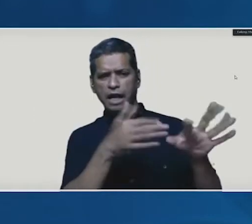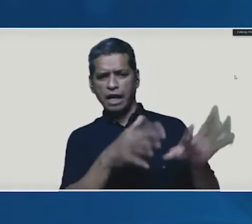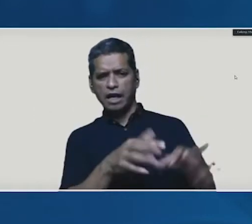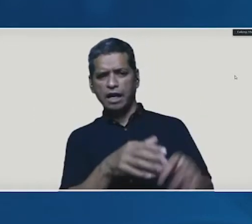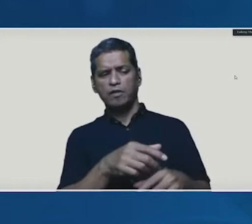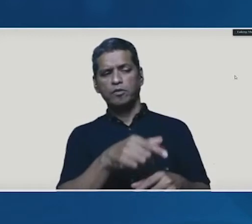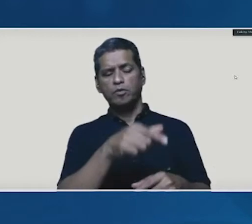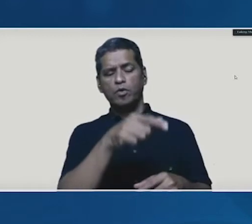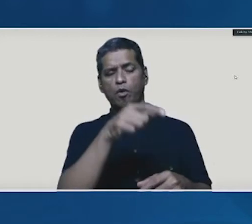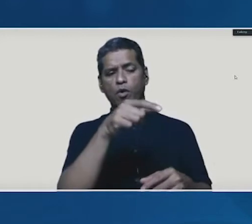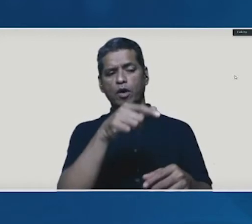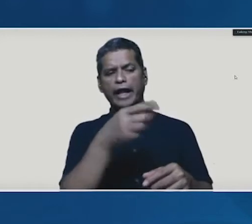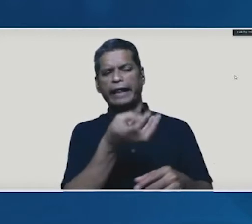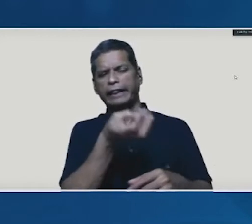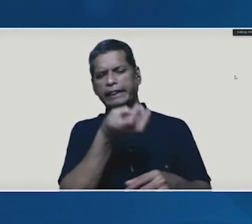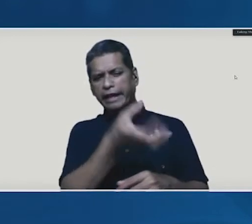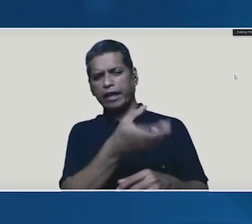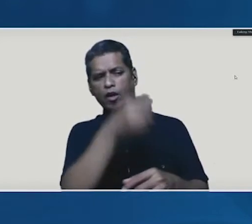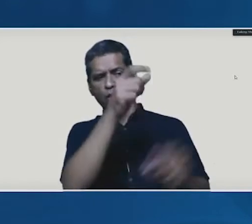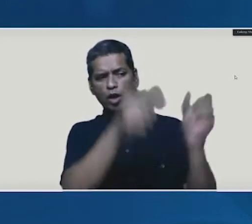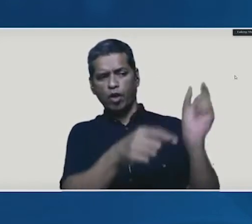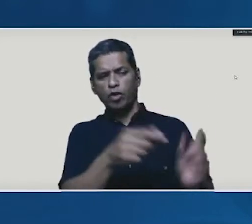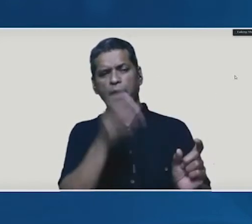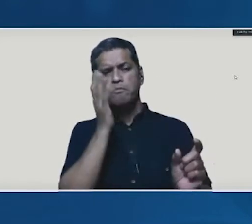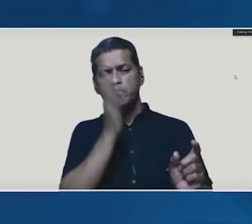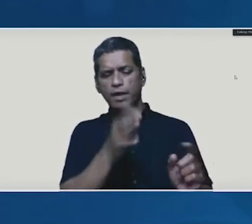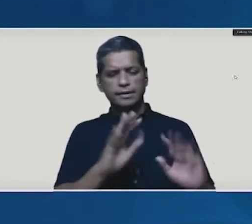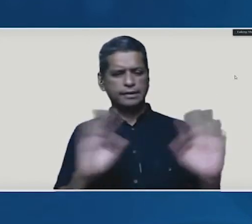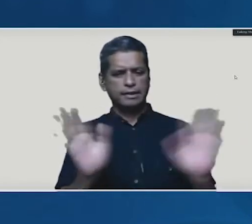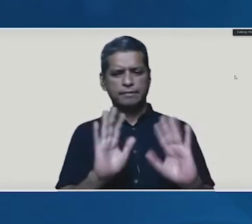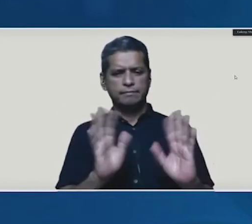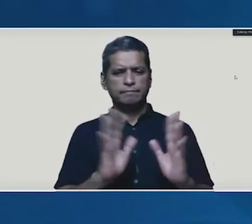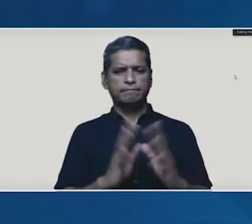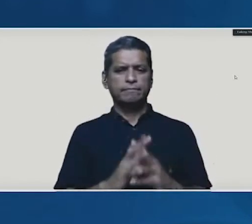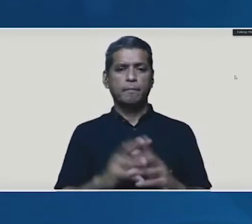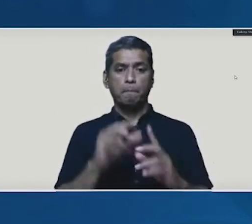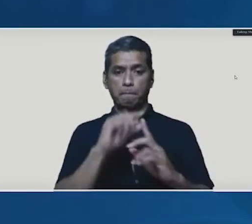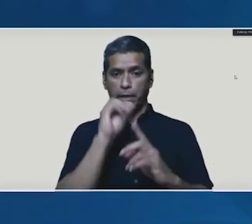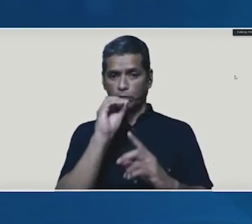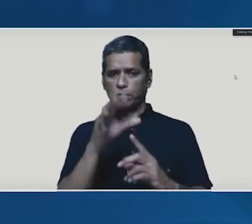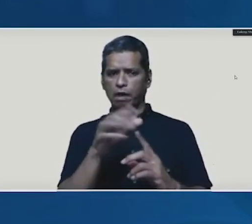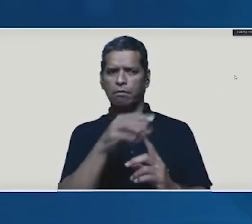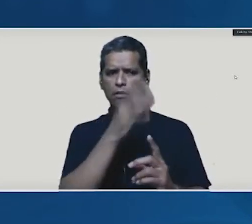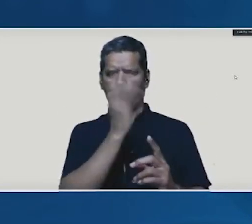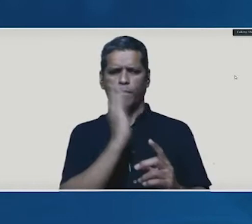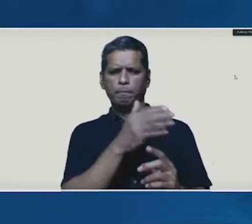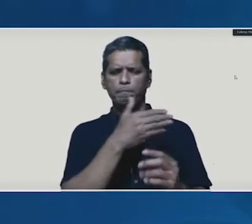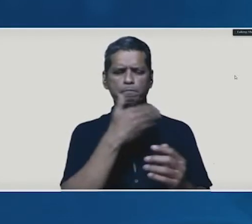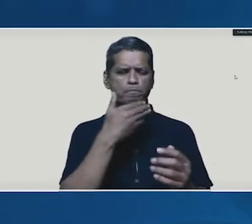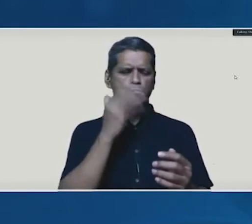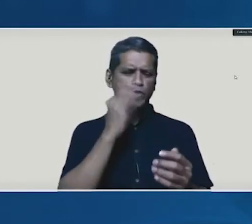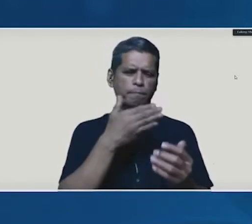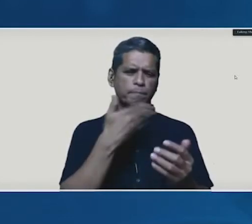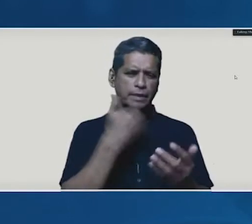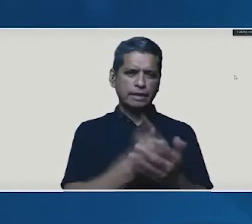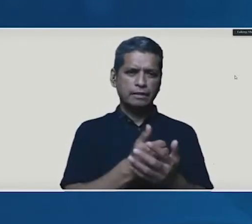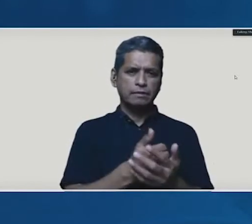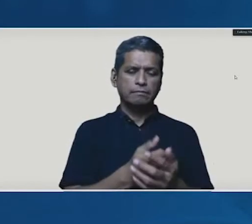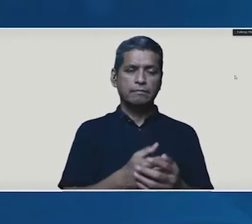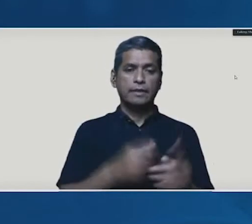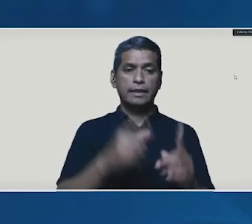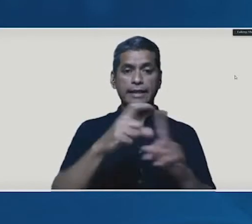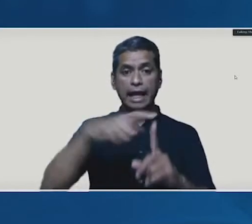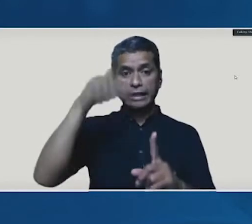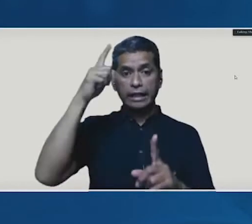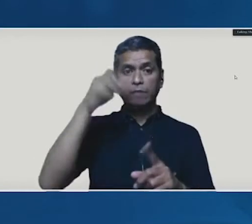muda Oke inilah yang terjadi kemudian Daniel menjawab kata-nya